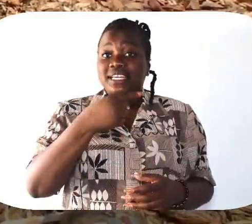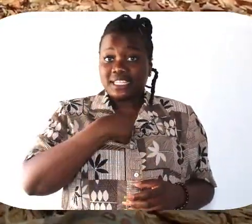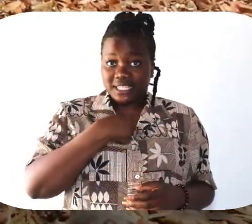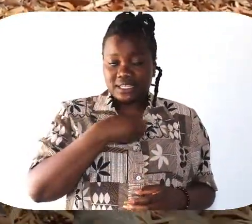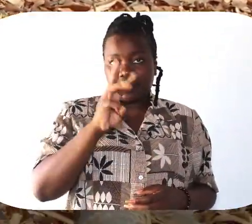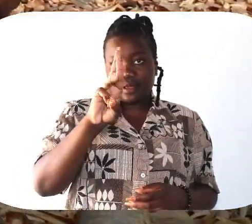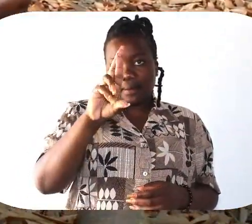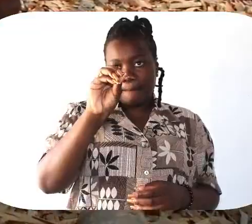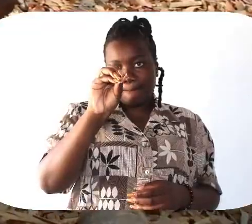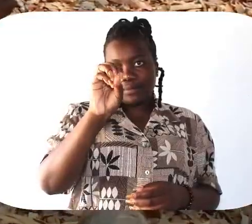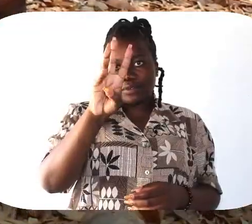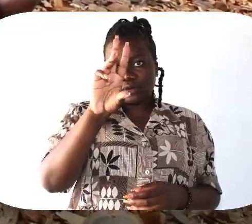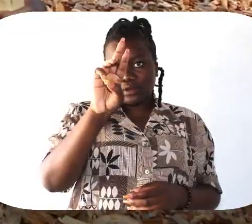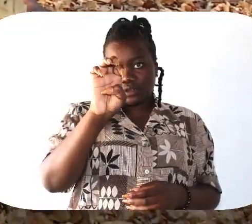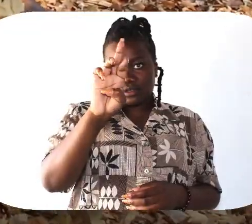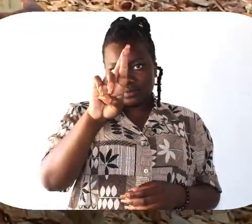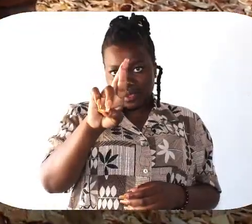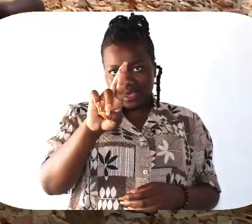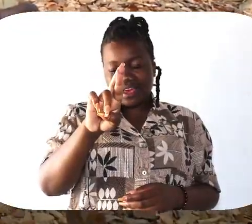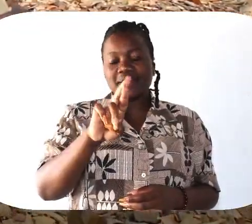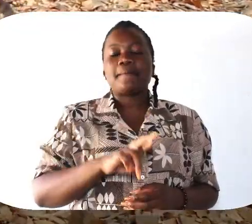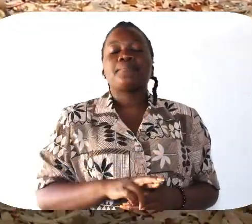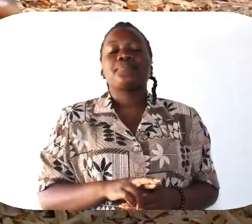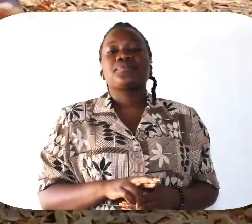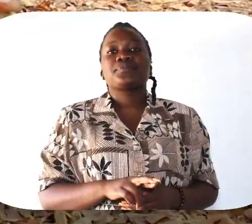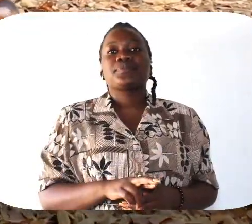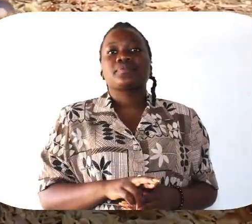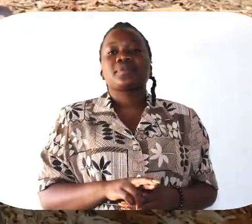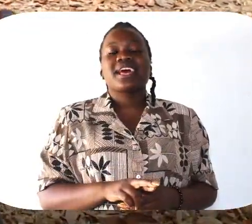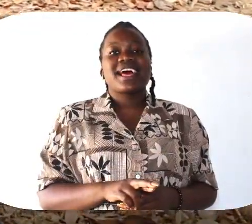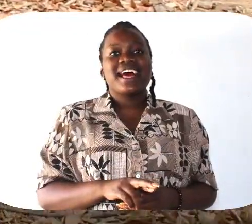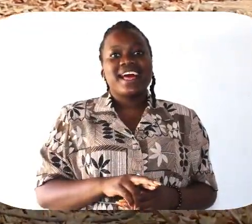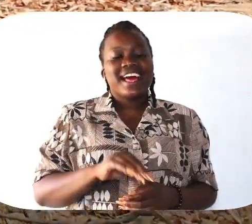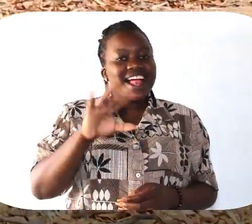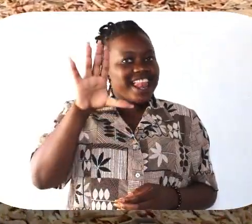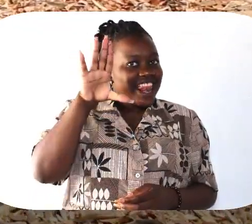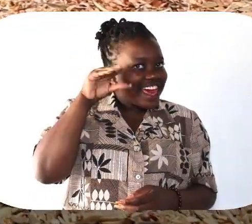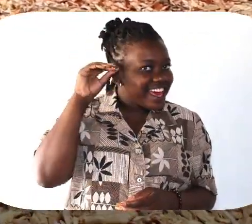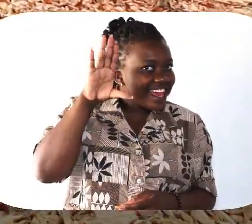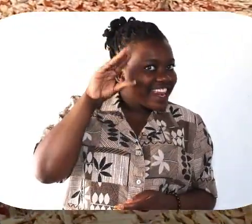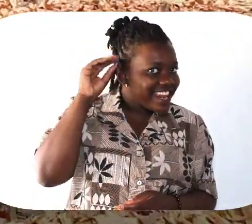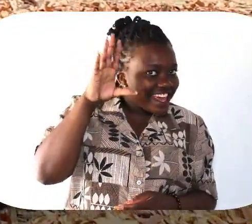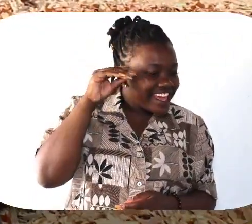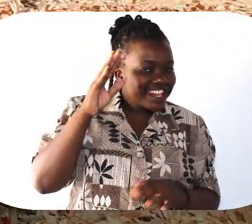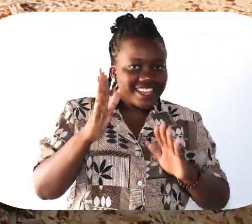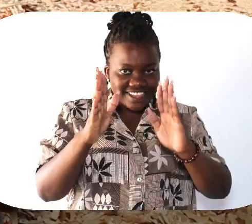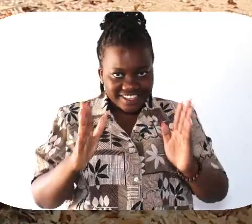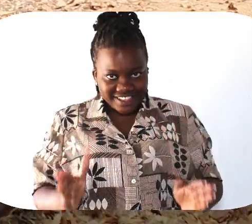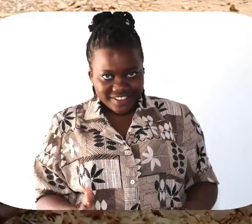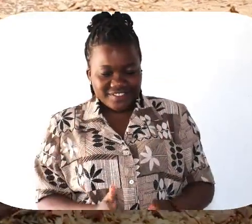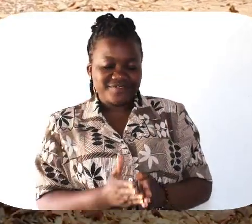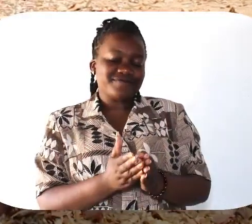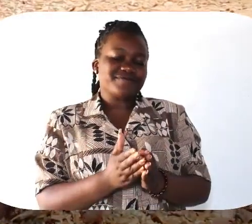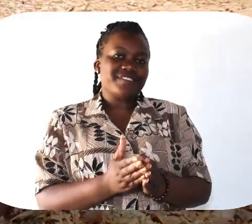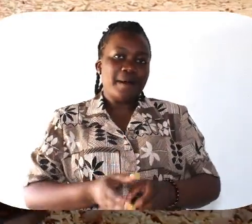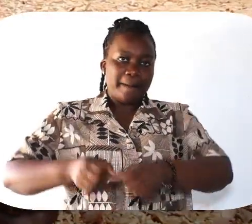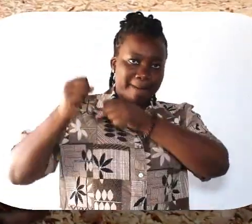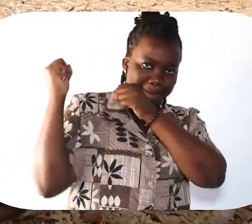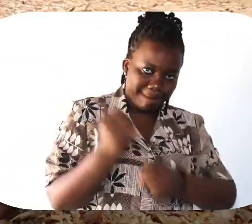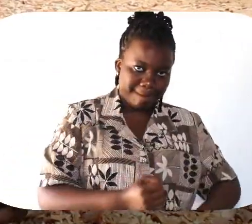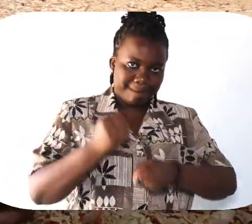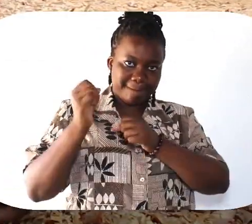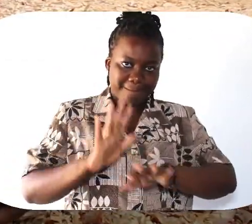kwake ini ndinoitwa Prosper Chinyanya ndiri kudzidza